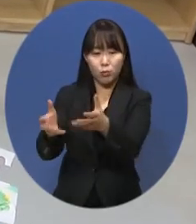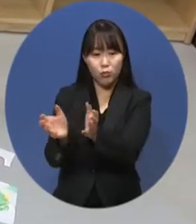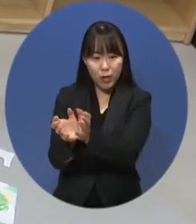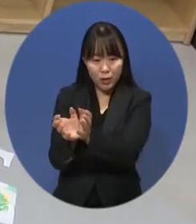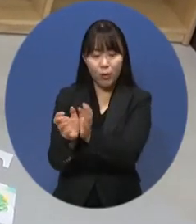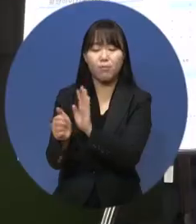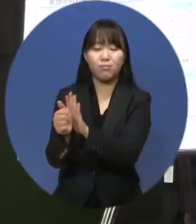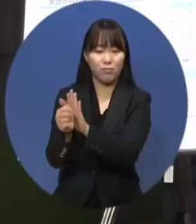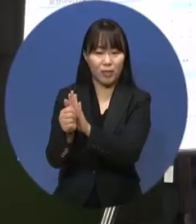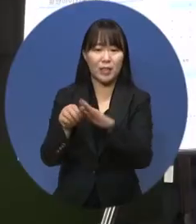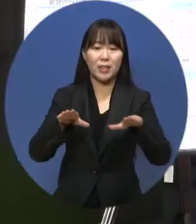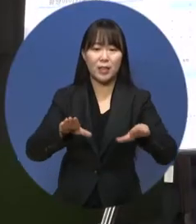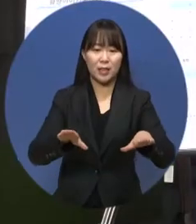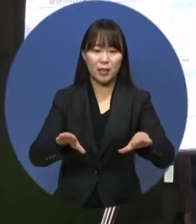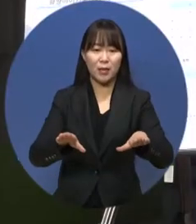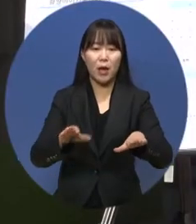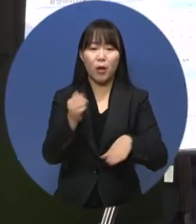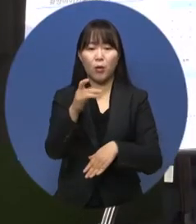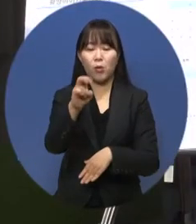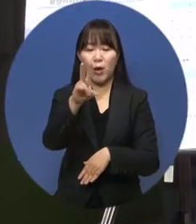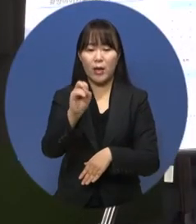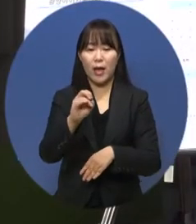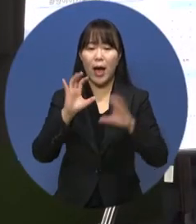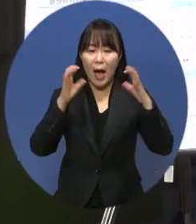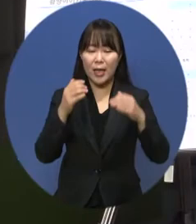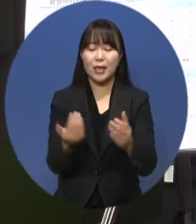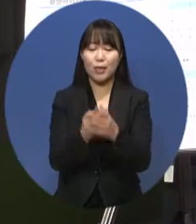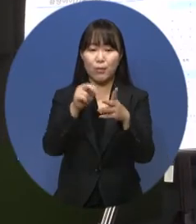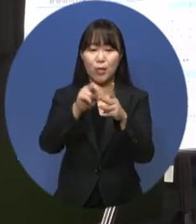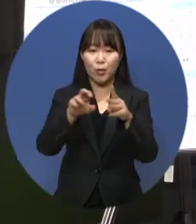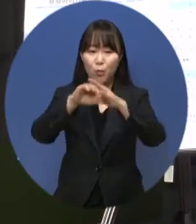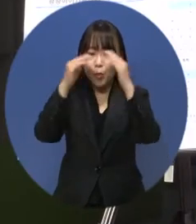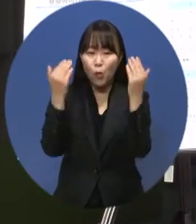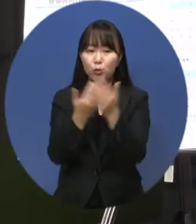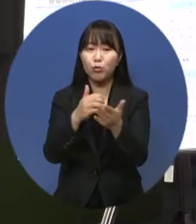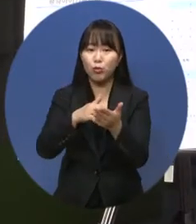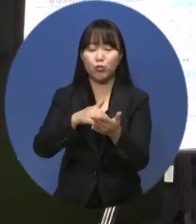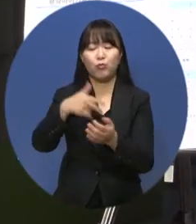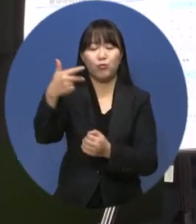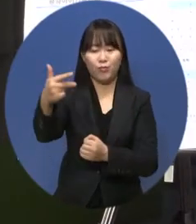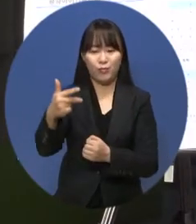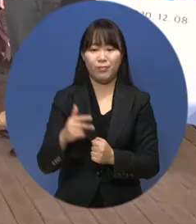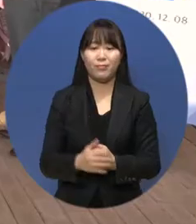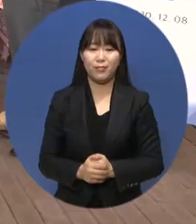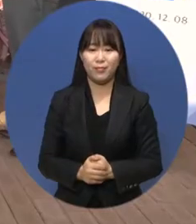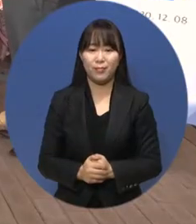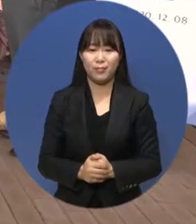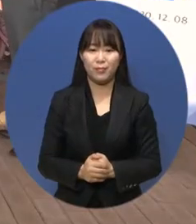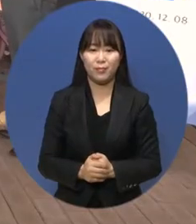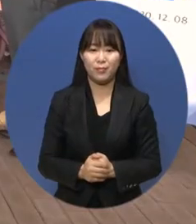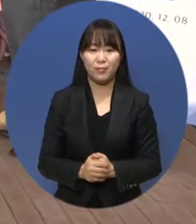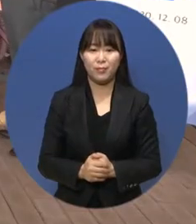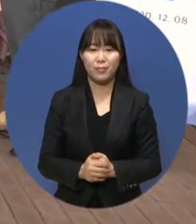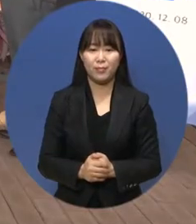받았으며 현재 광양 아이 키움 센터 는 모두 7곳이 운영중에 있습니다